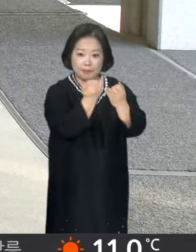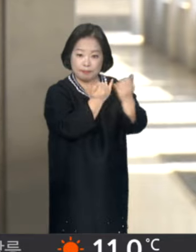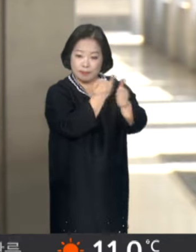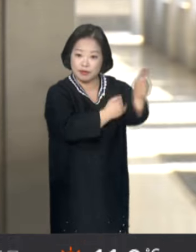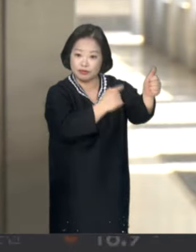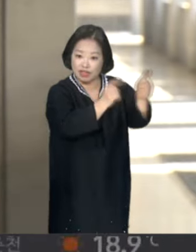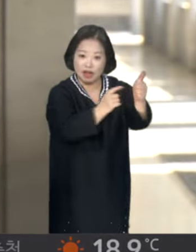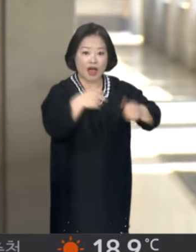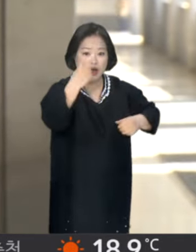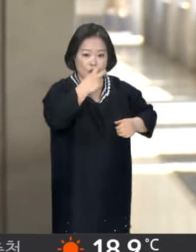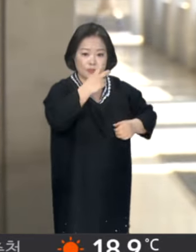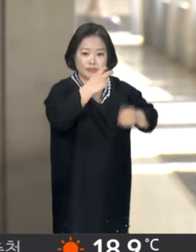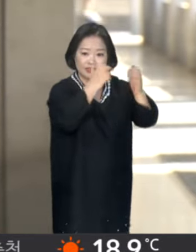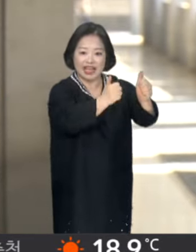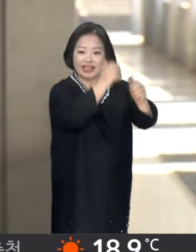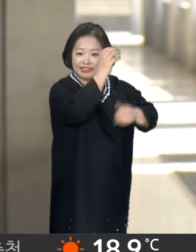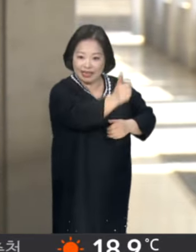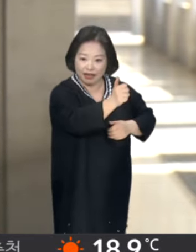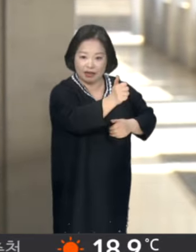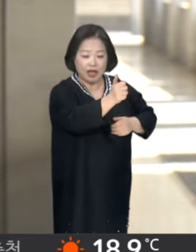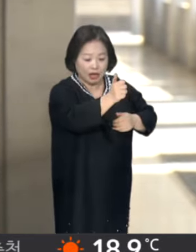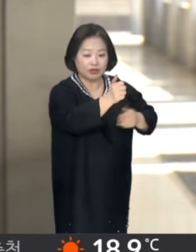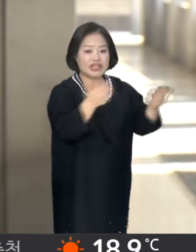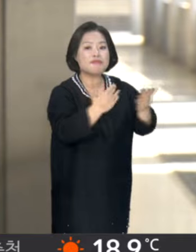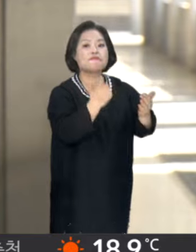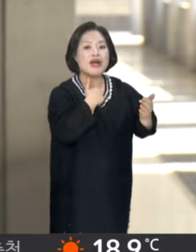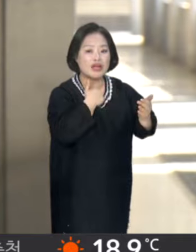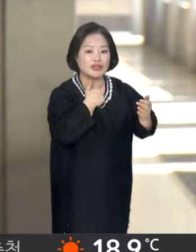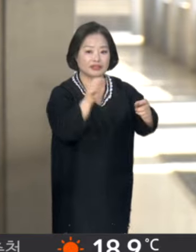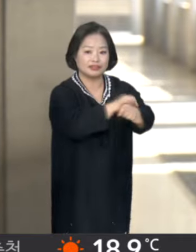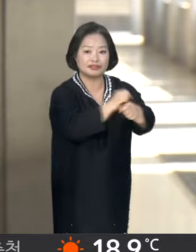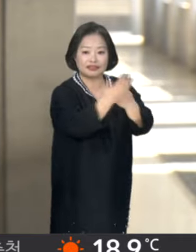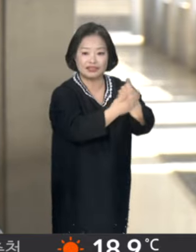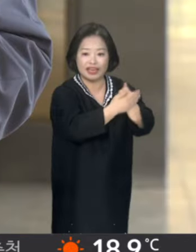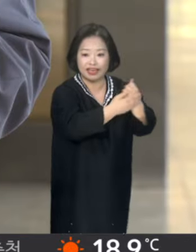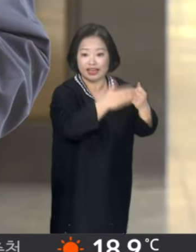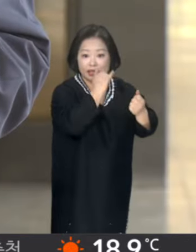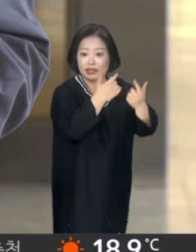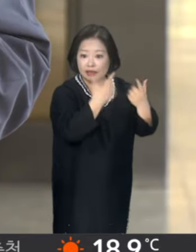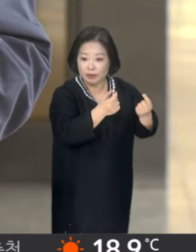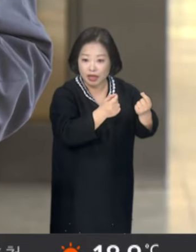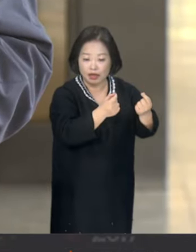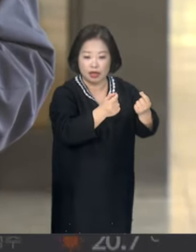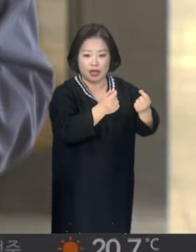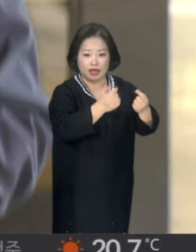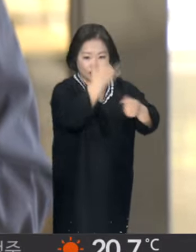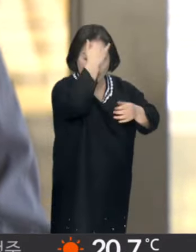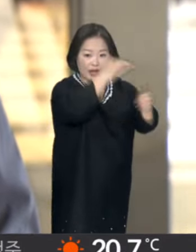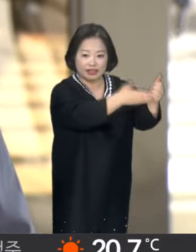검사장 출신이기 때문에 가능했던 특혜라며 정관 예우를 받은 것이 아니라는 취지의